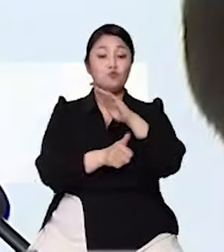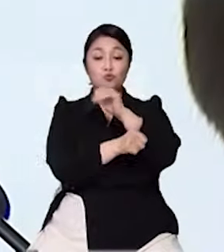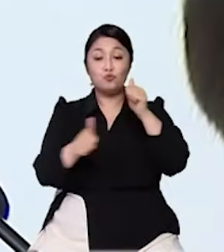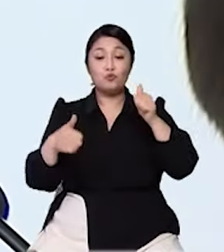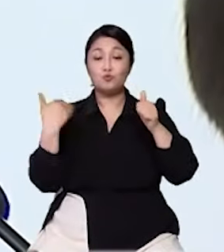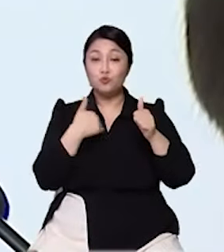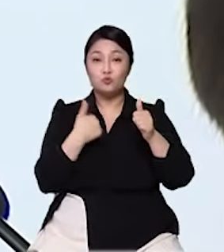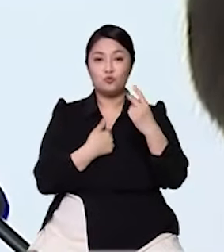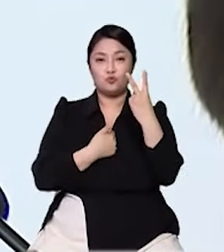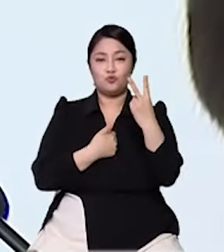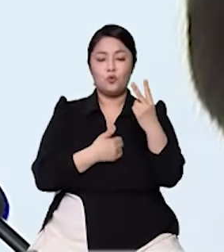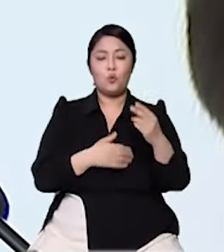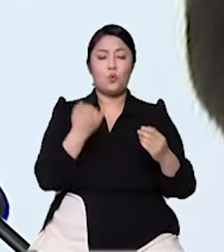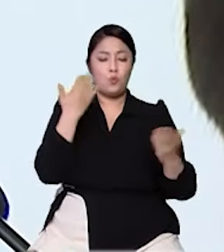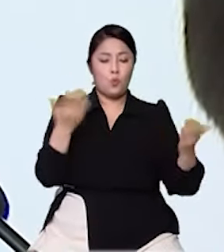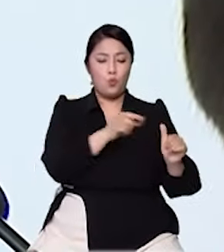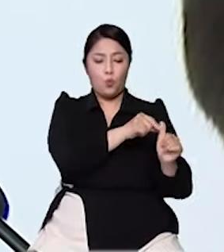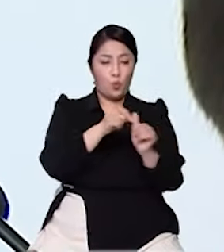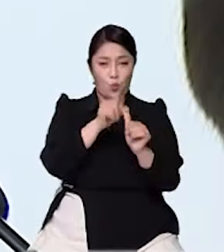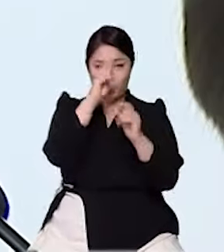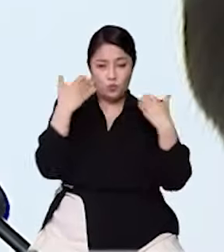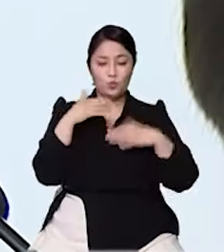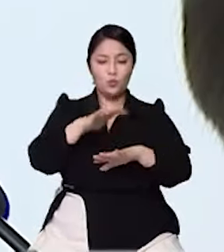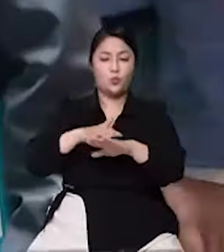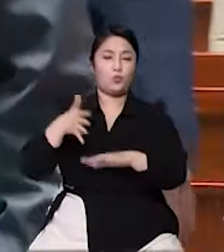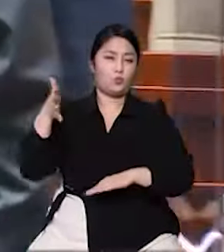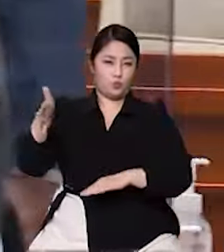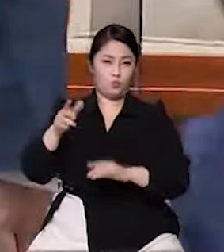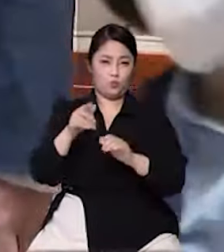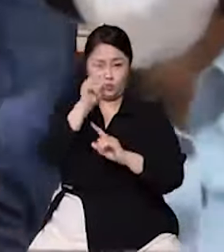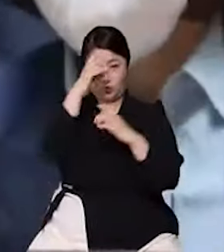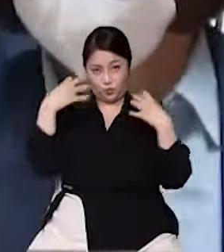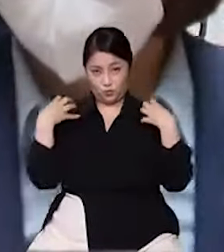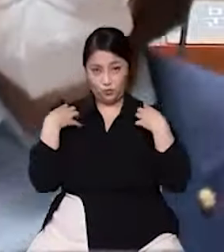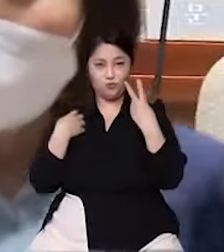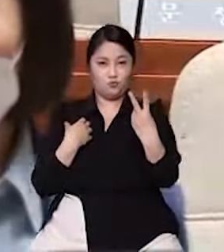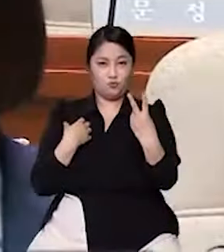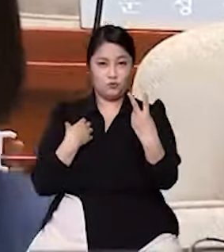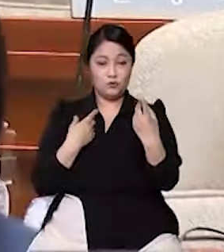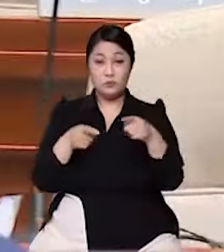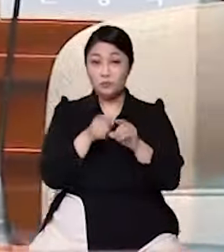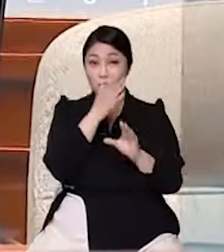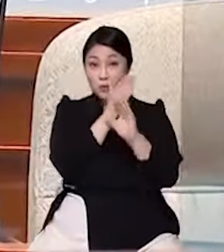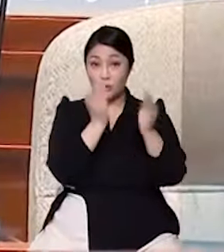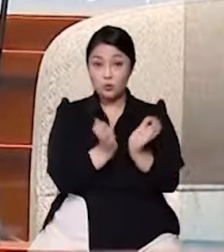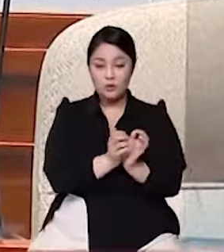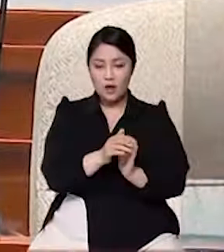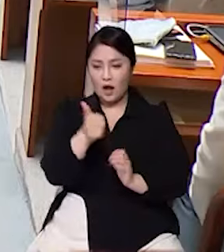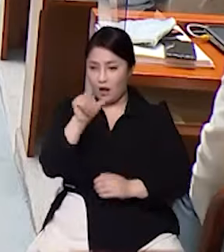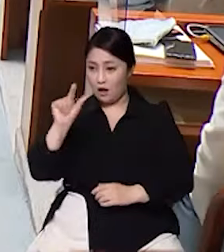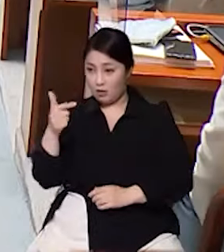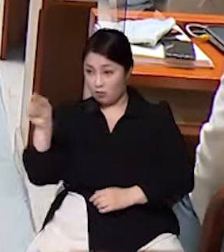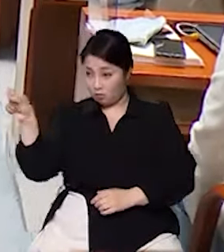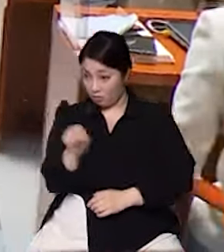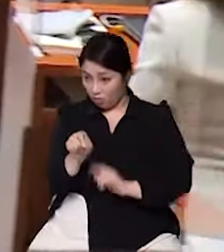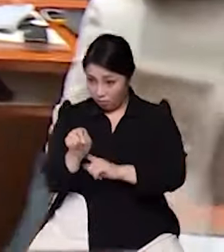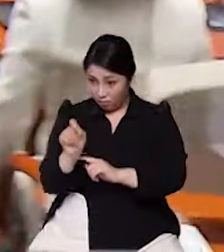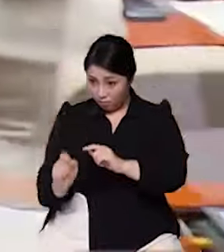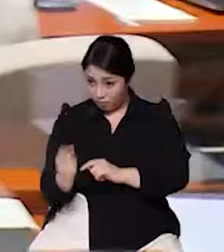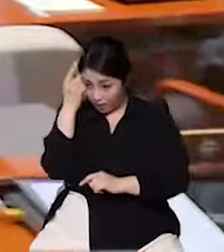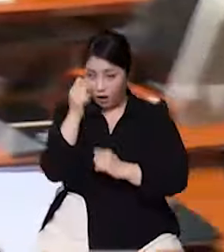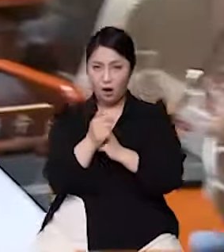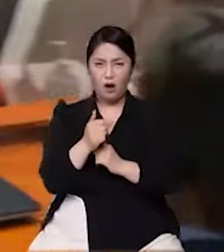고용노동부와 농림축산식품부 등 2 것 뿐입니다 더불어 민주당은 1동은 법무장관 지명에 대해